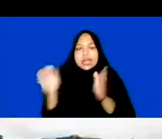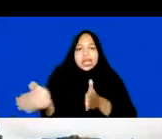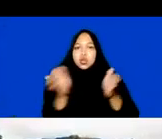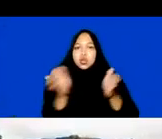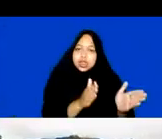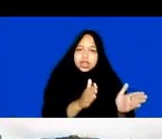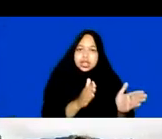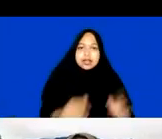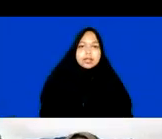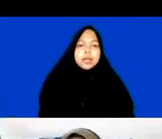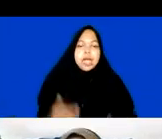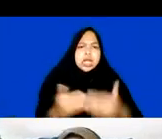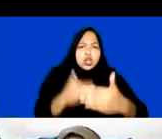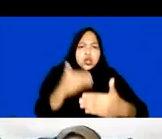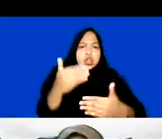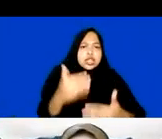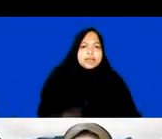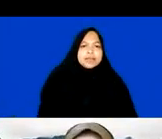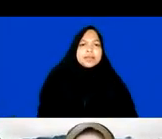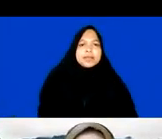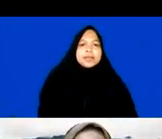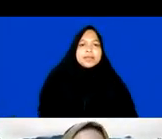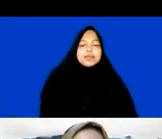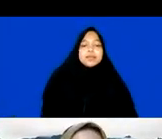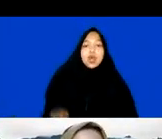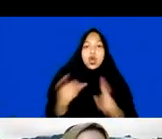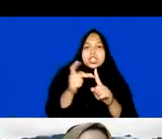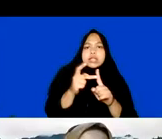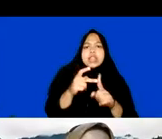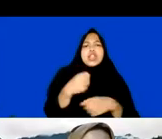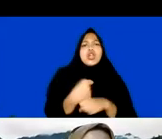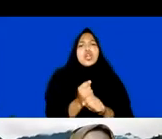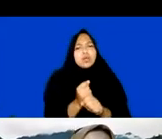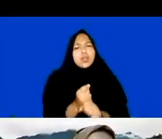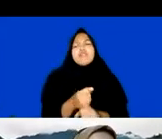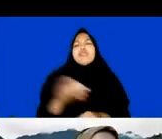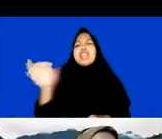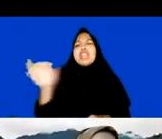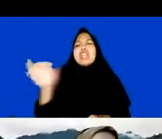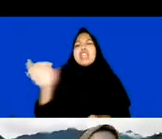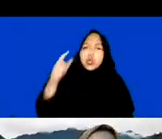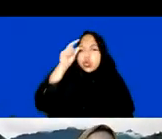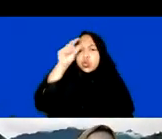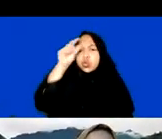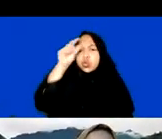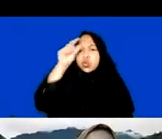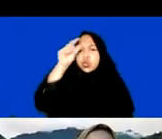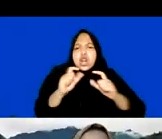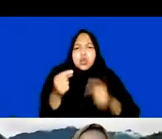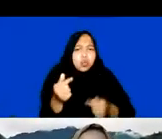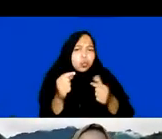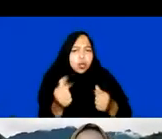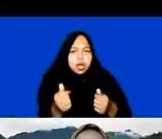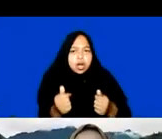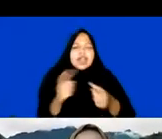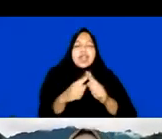ya, karena ketika Hospit dibuat itu kan juga nggak cuma semata-mata untuk mencari uang, dari keuntungan, tapi